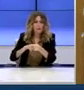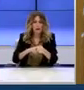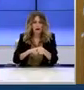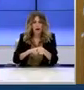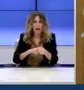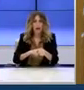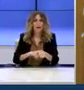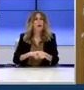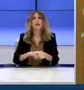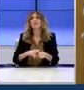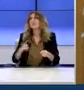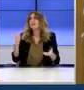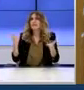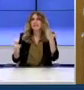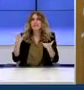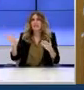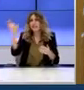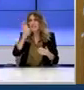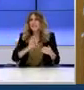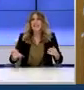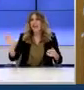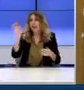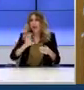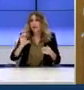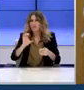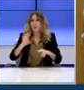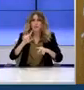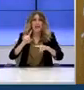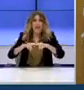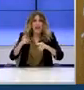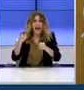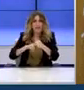πληθυσμού και 4 στους 5,